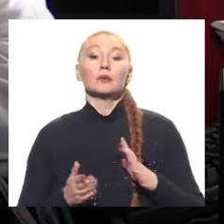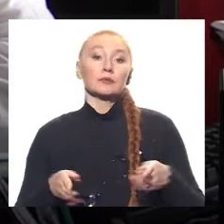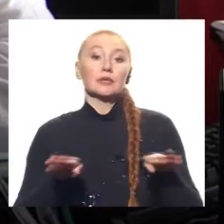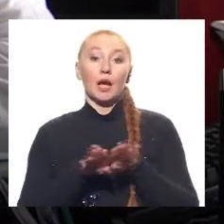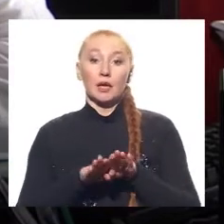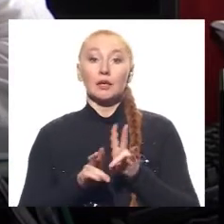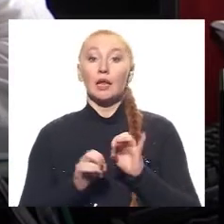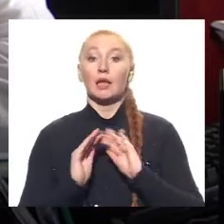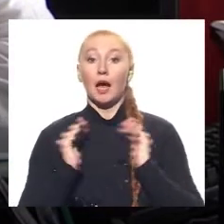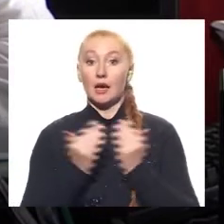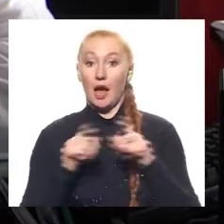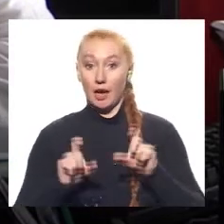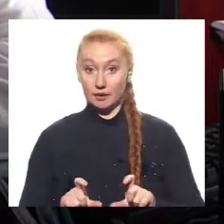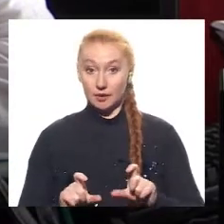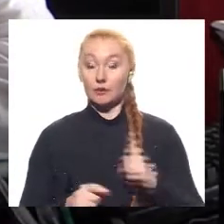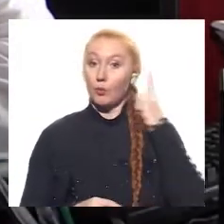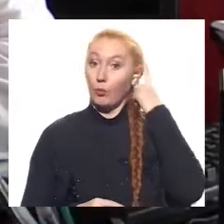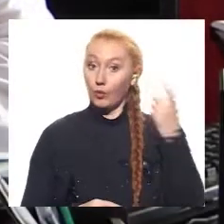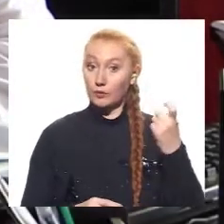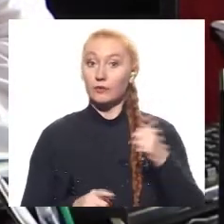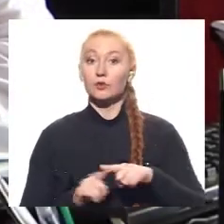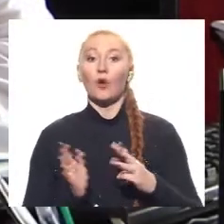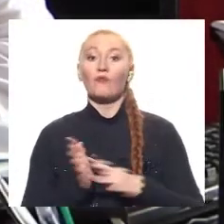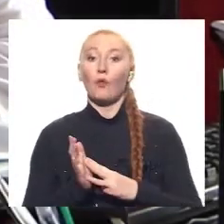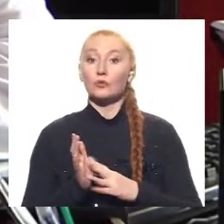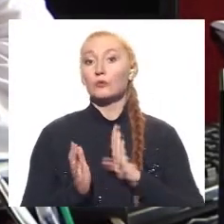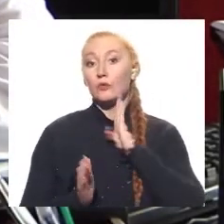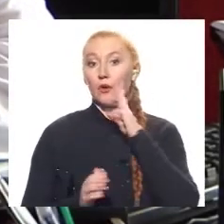карантин. Повідомляю, що з 8 ранку